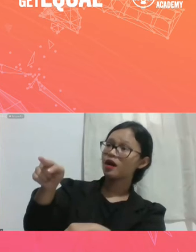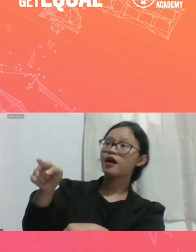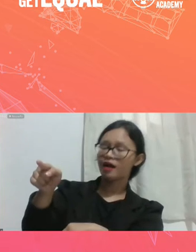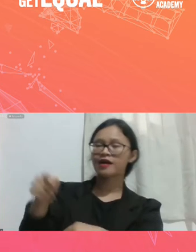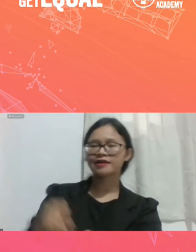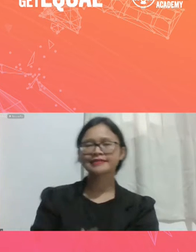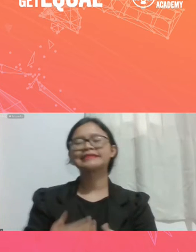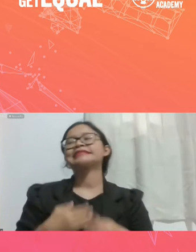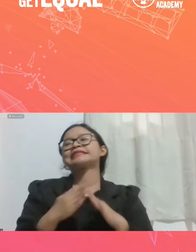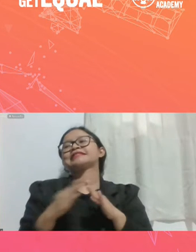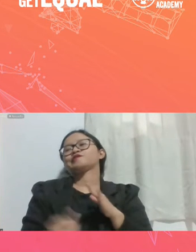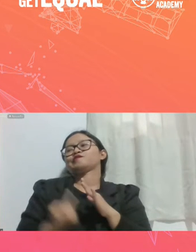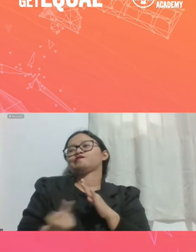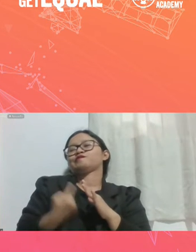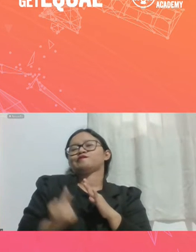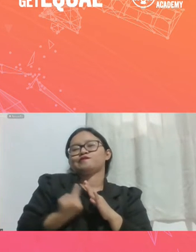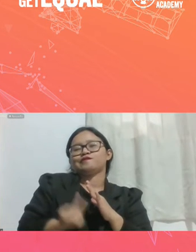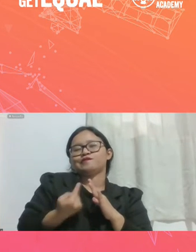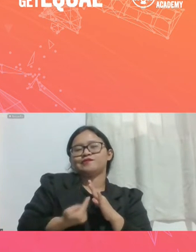Dirumahkan, Mas. Oh, ya, dirumahkan. Oke,